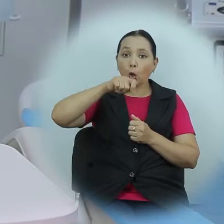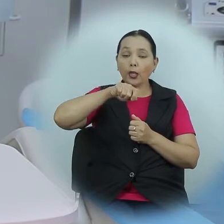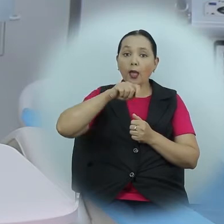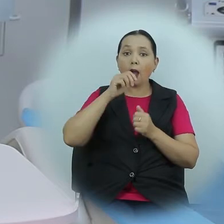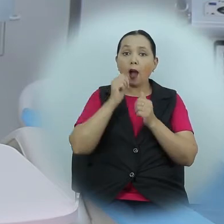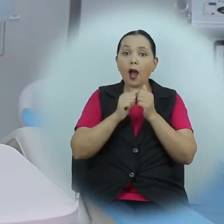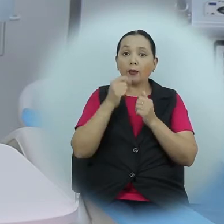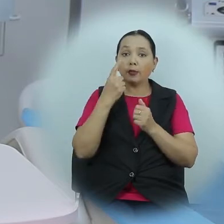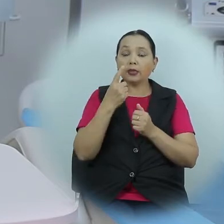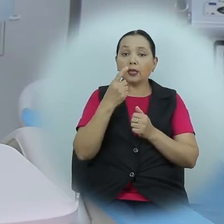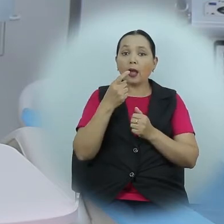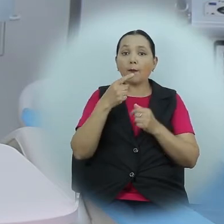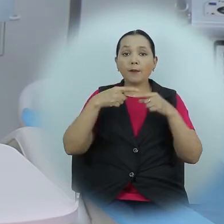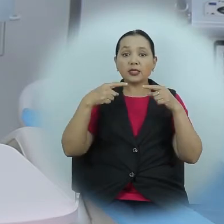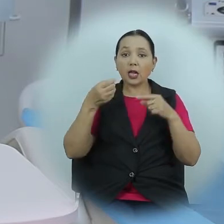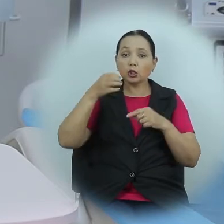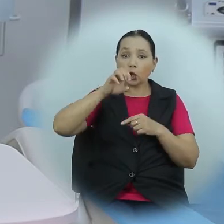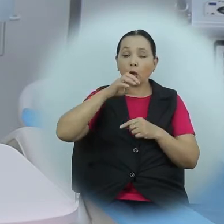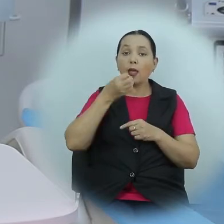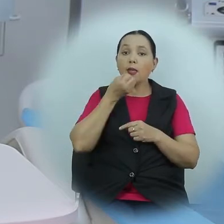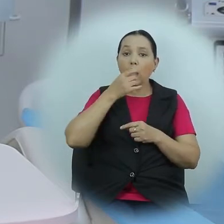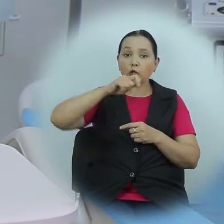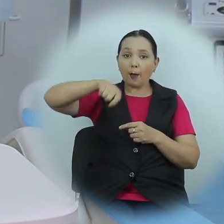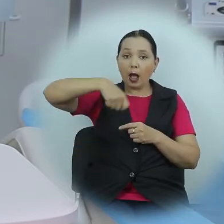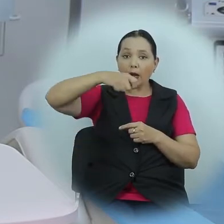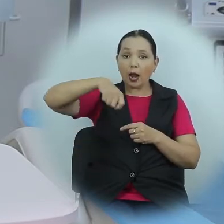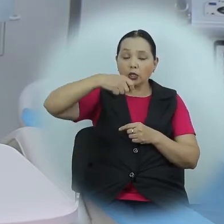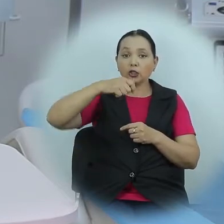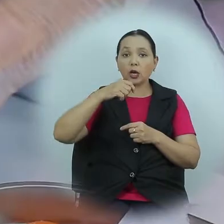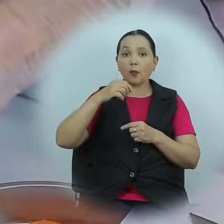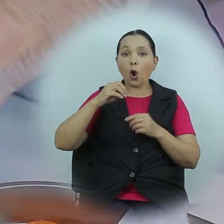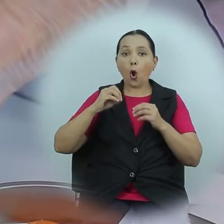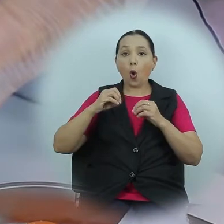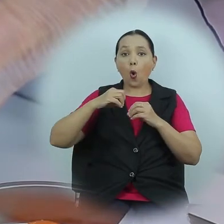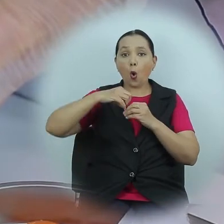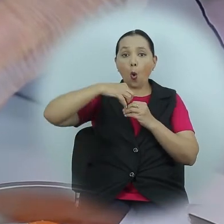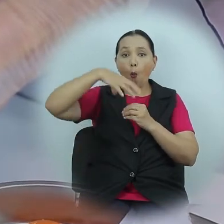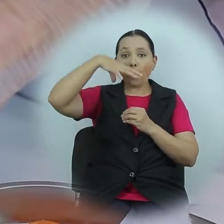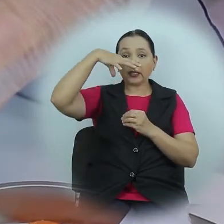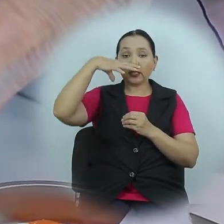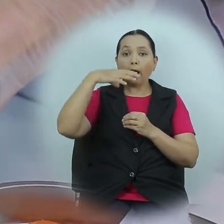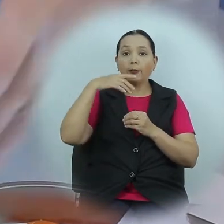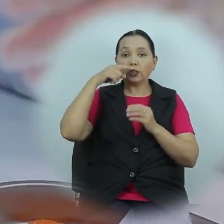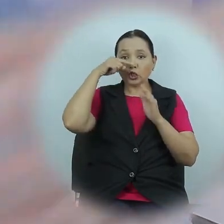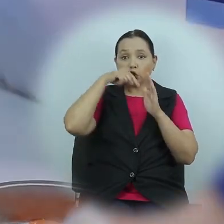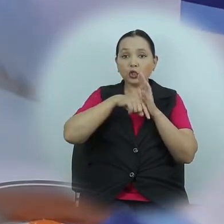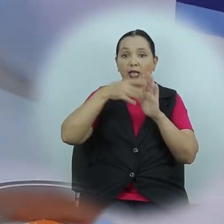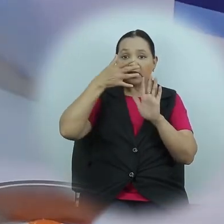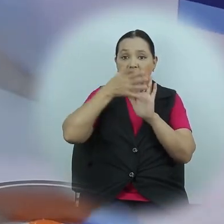Хар бітті масалығыны согенден соң яқшылап аралаштырып, көпіртірамыз. Ичіге сіңгіп кетші